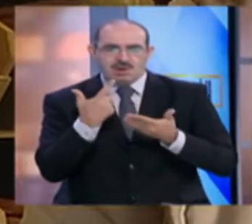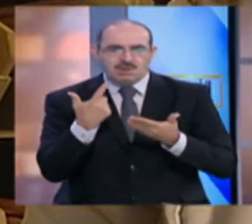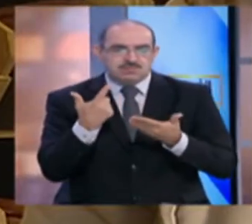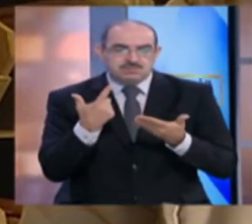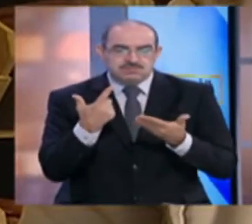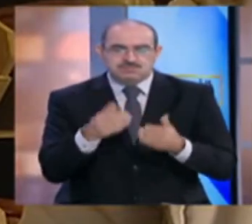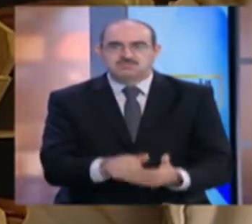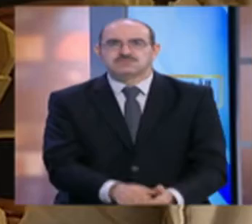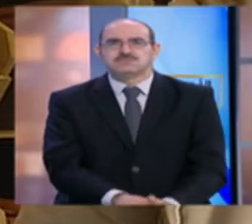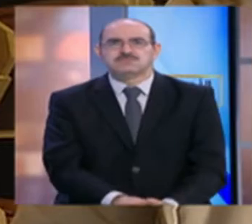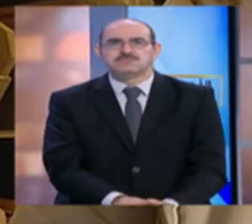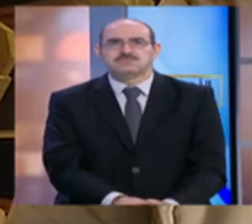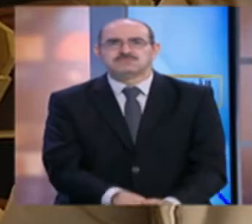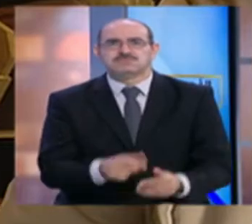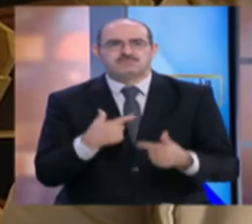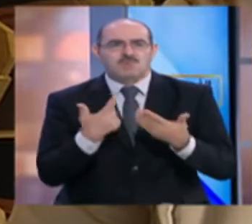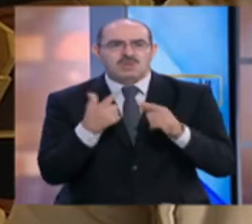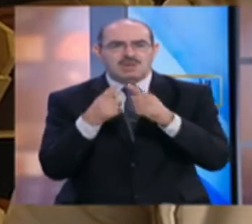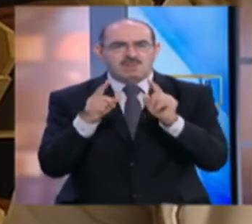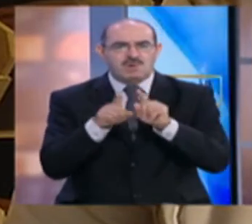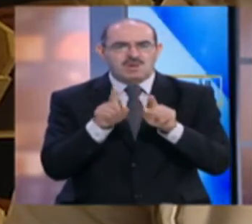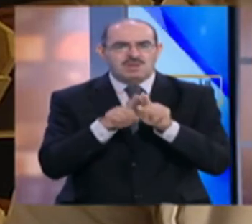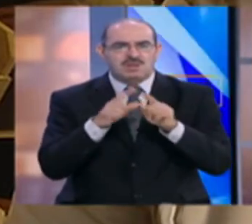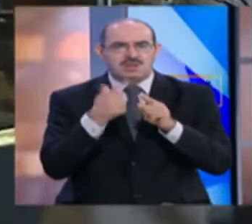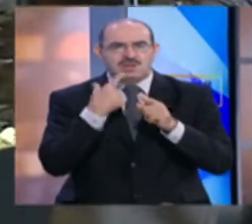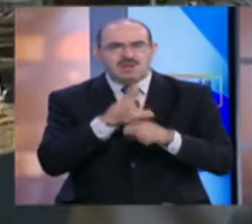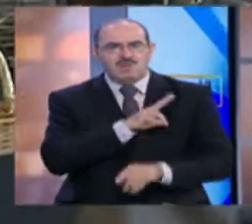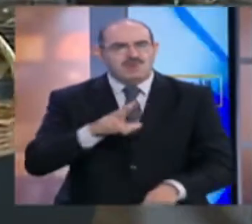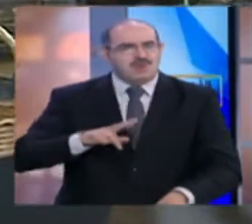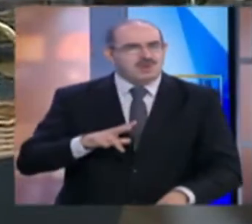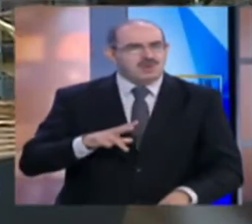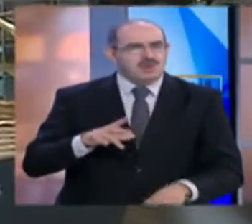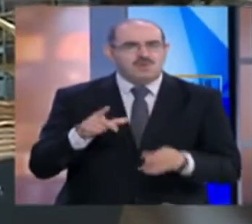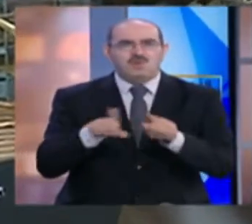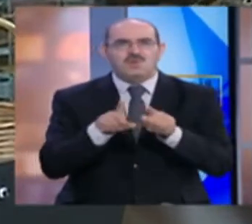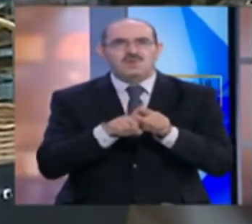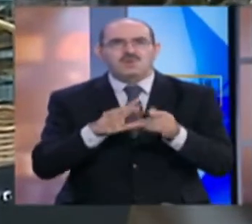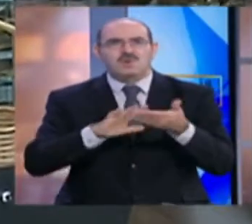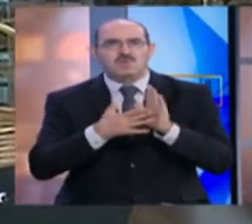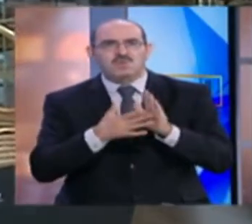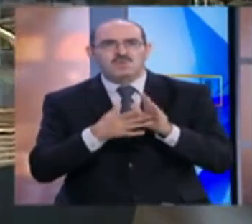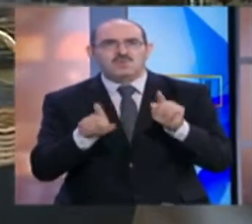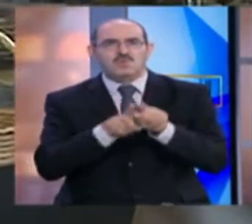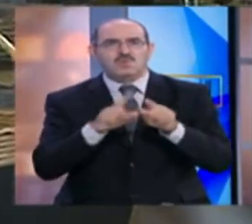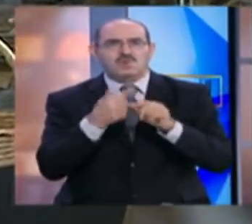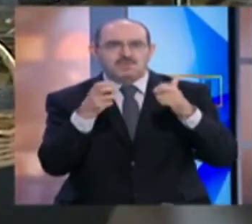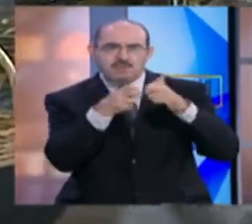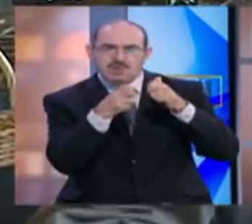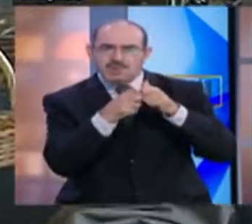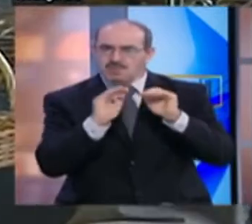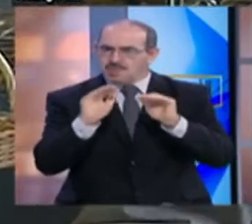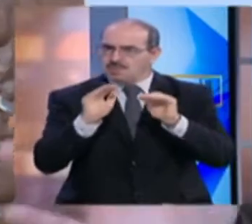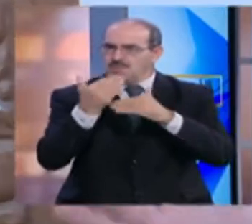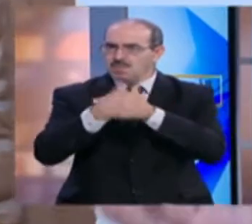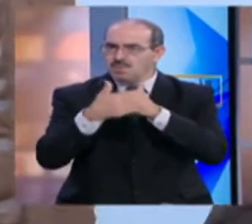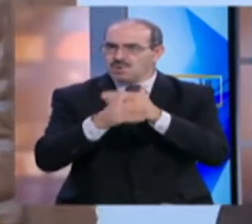الخبز راه كاين متوفر في كل جميع المخابز وهران كاع بارتو وين ما تراه كاين خبز والسومه غير هي انت